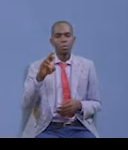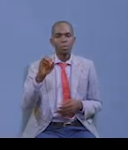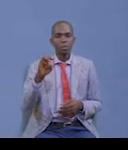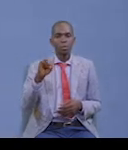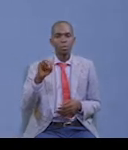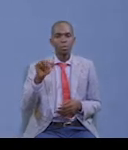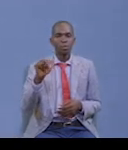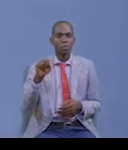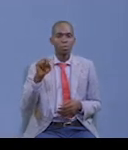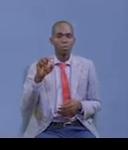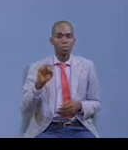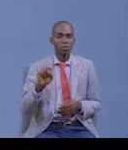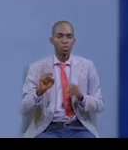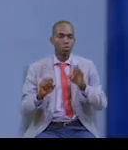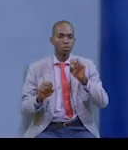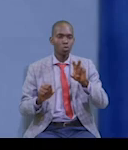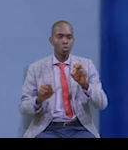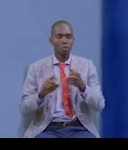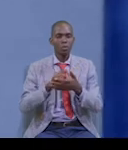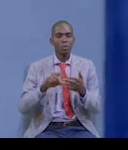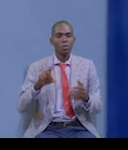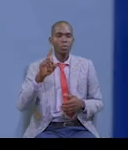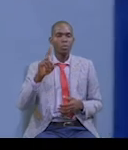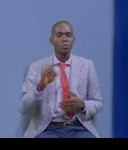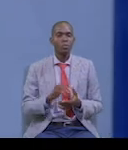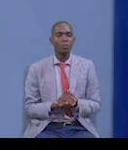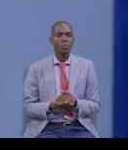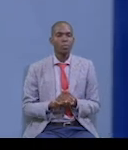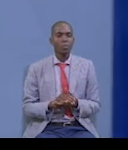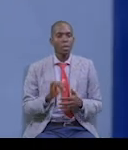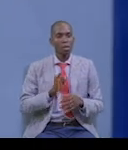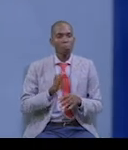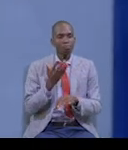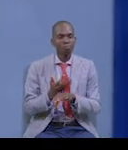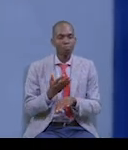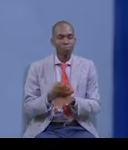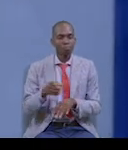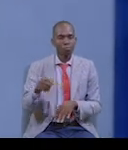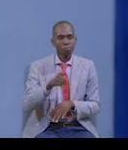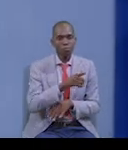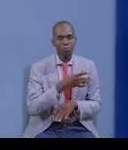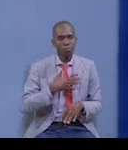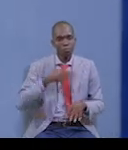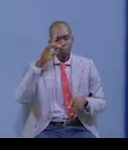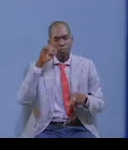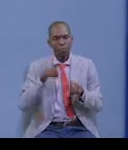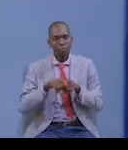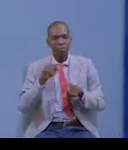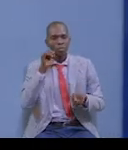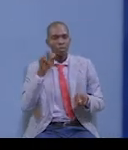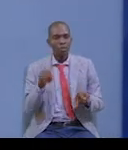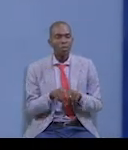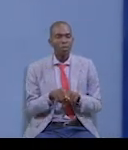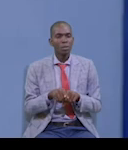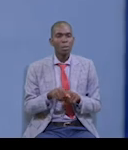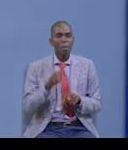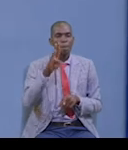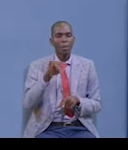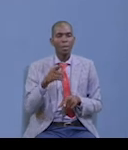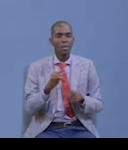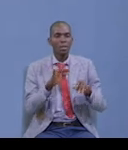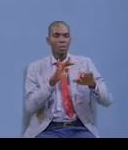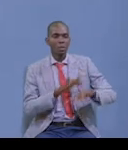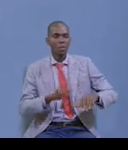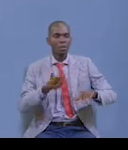chapter 12 verse 1 రోమా 12:1 I beseech you therefore brethren సహోదరులారా బ్రతిమలాడుతున్నాను by the mercies